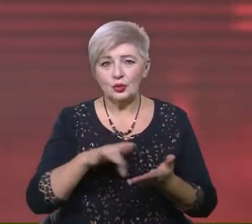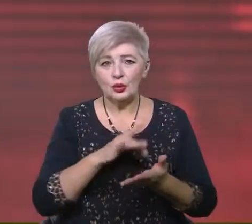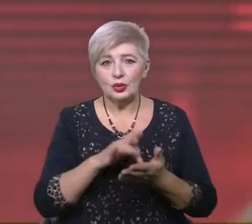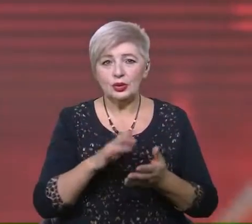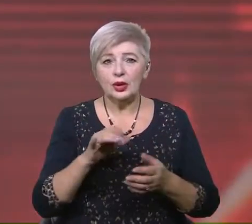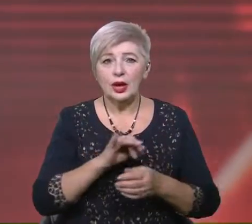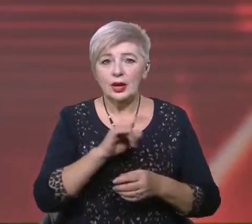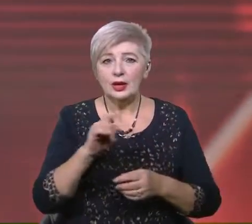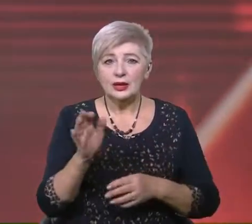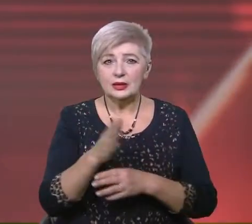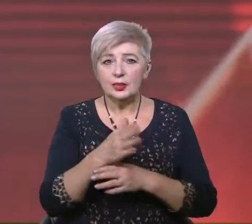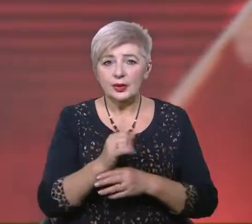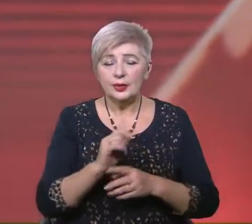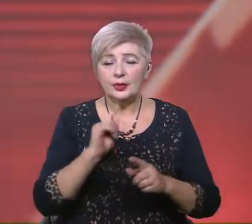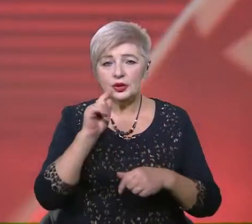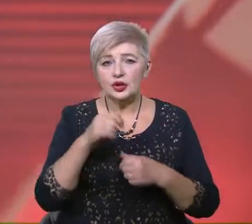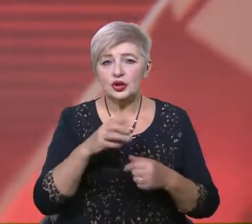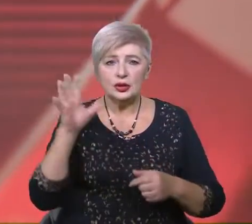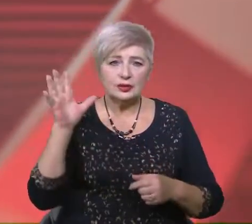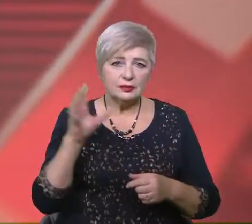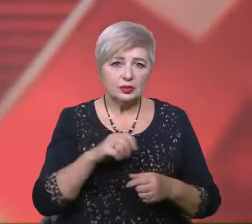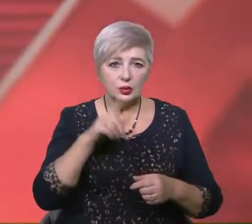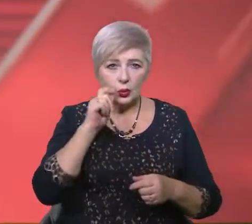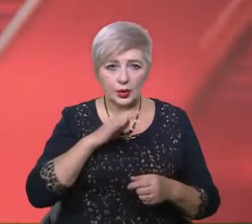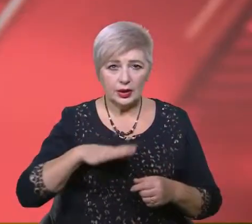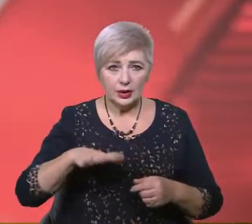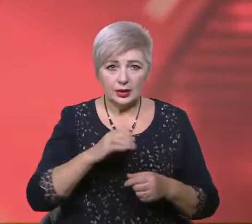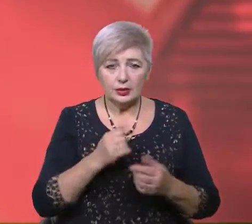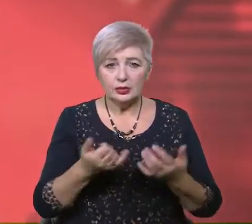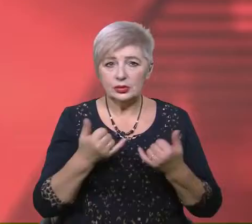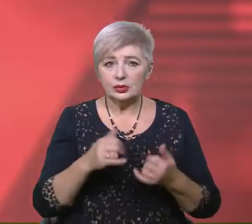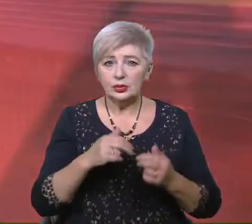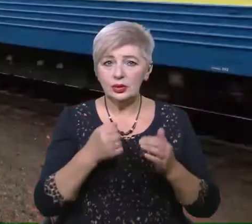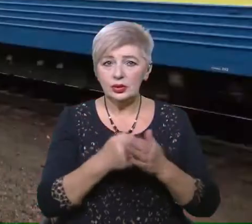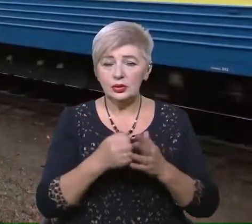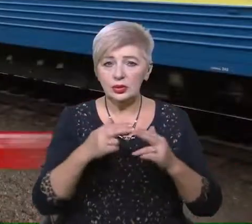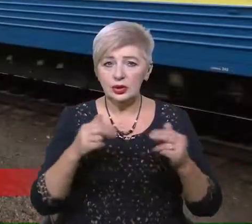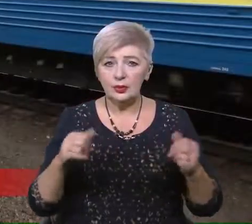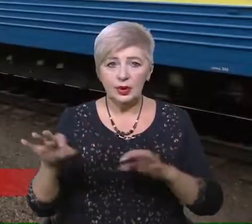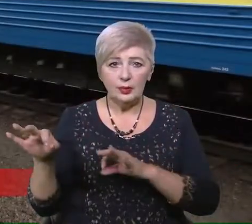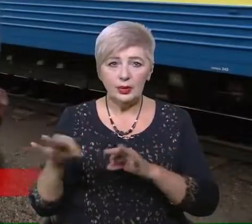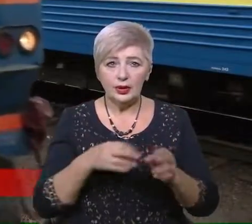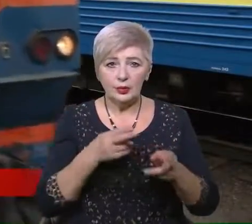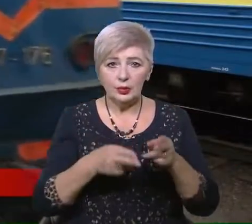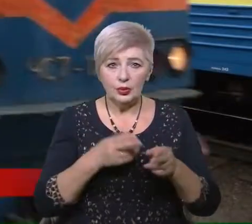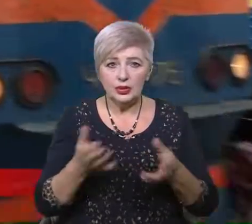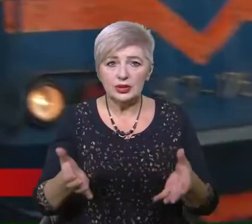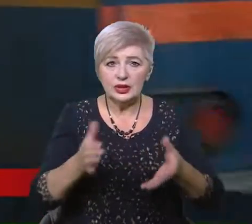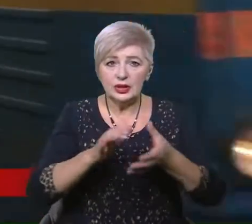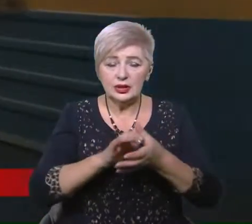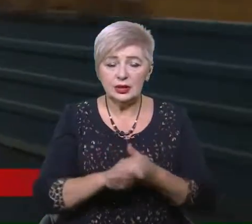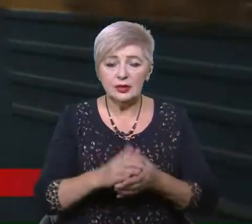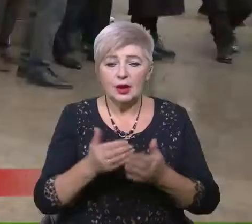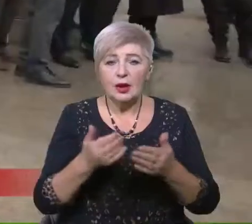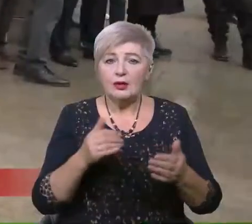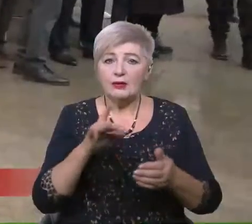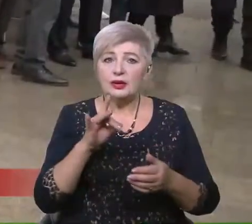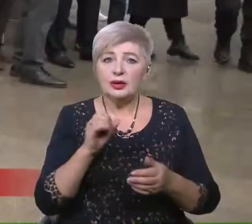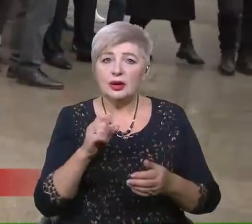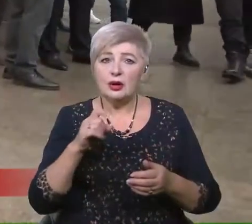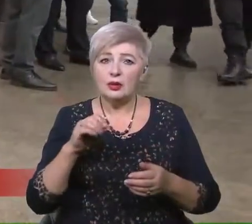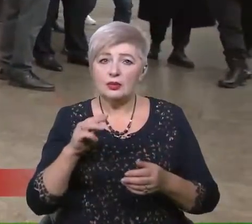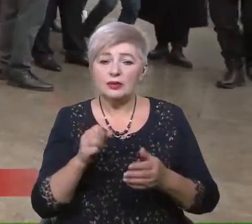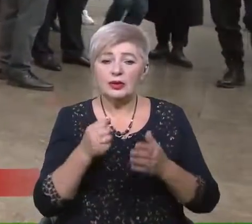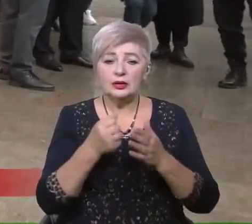Із прапором через ледь не всю країну. Сьогодні до Дніпра прибув поїзд «Єднання». Він курсує від Рахова до Харкова. На своєму